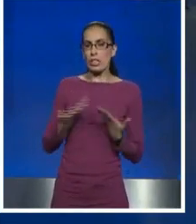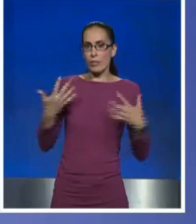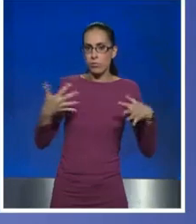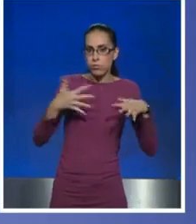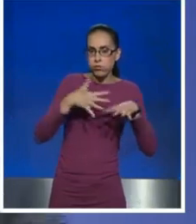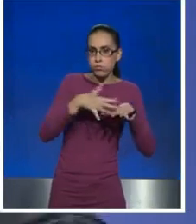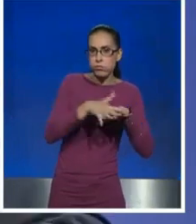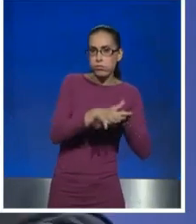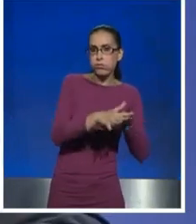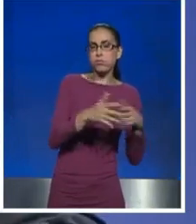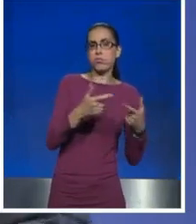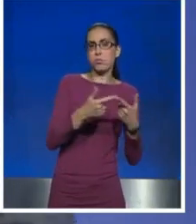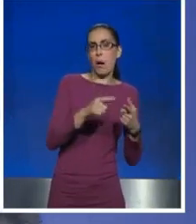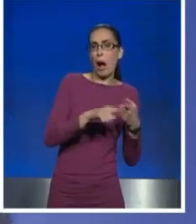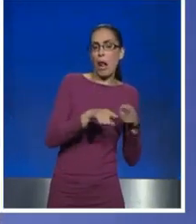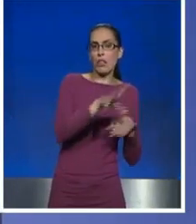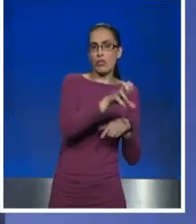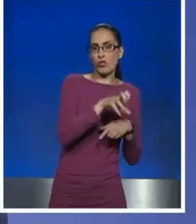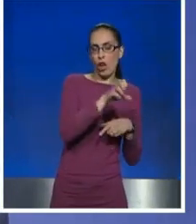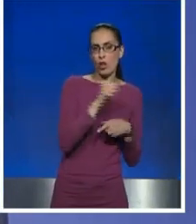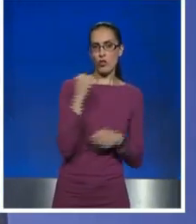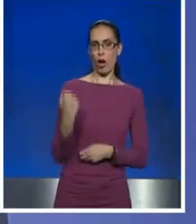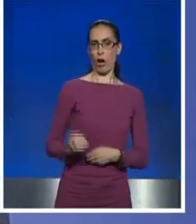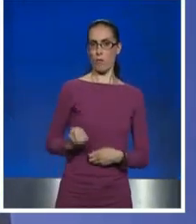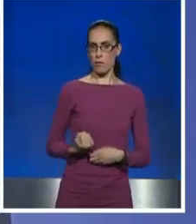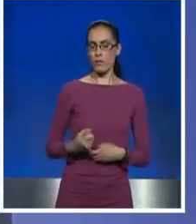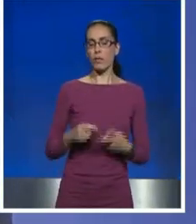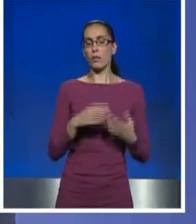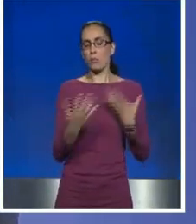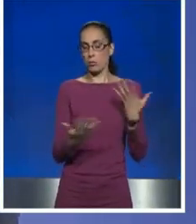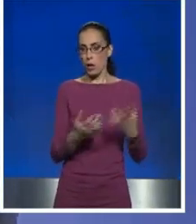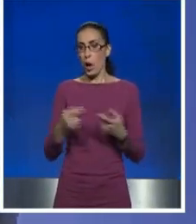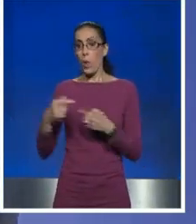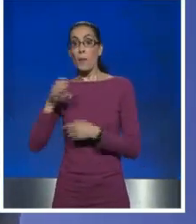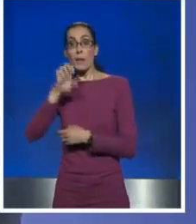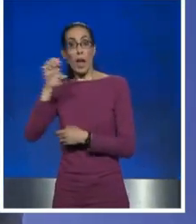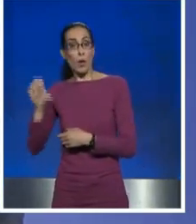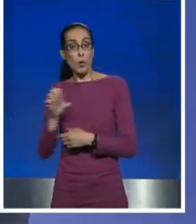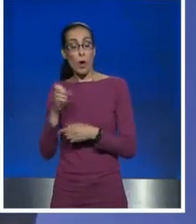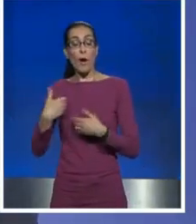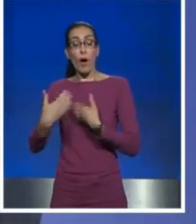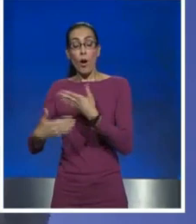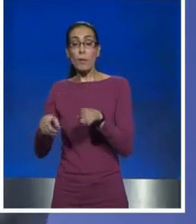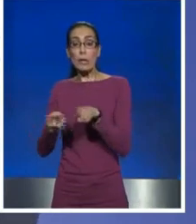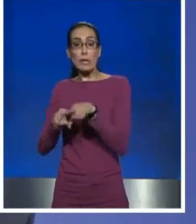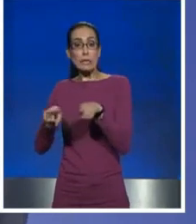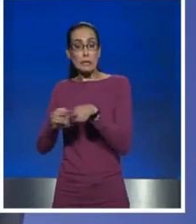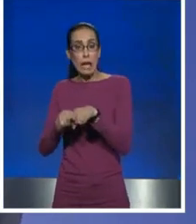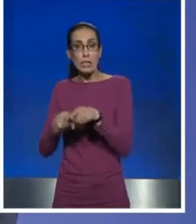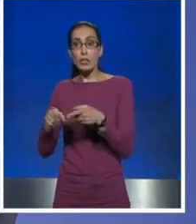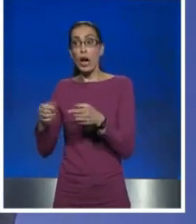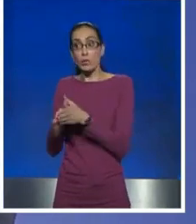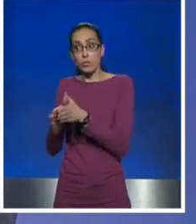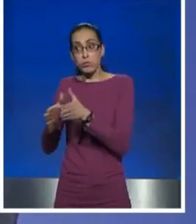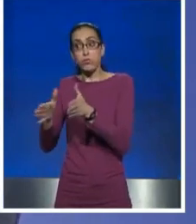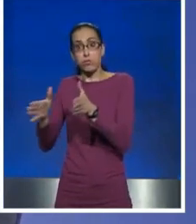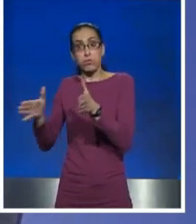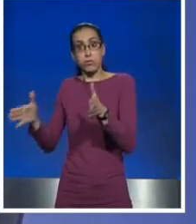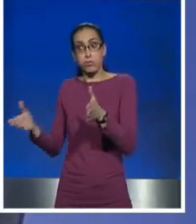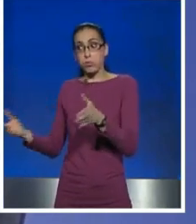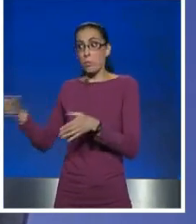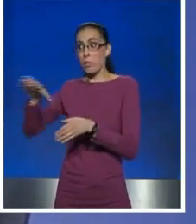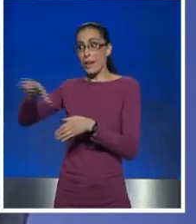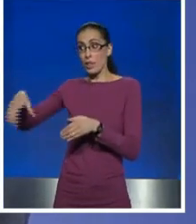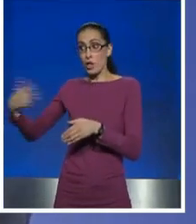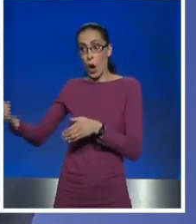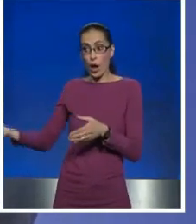difiża sa tassazzjoni, hemm min qed jissuġġerixxi li l-Unjoni Ewropea tibqa' kif inhi, l-aktar tespandi u ddaħħal pajjiżi